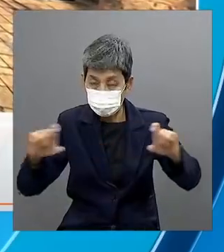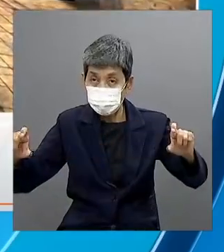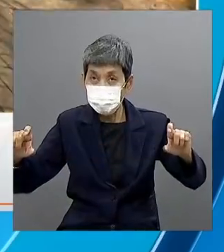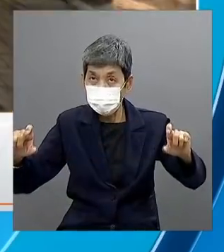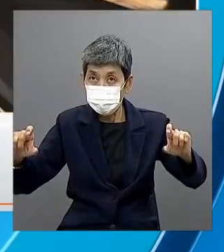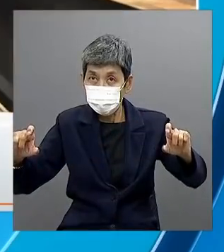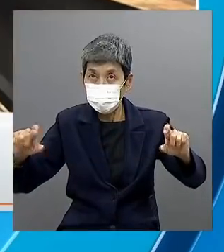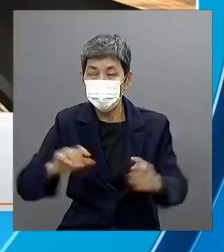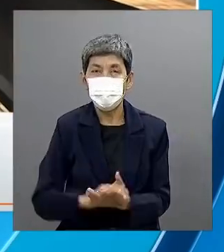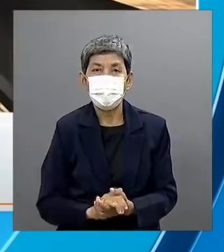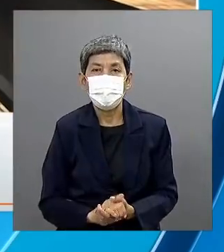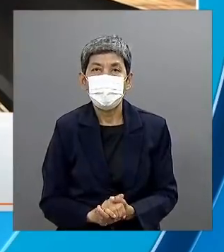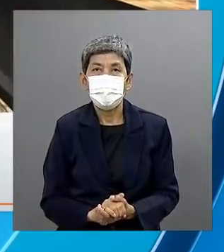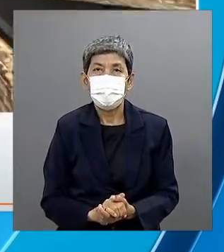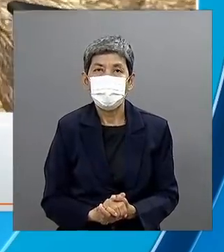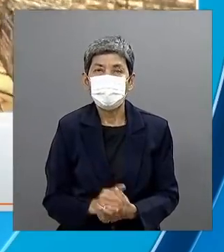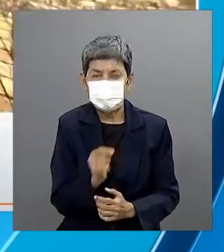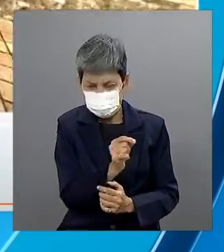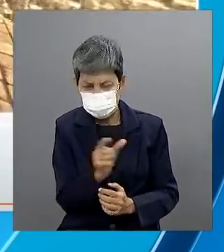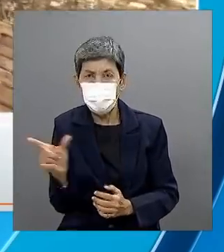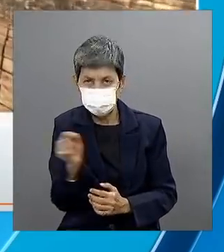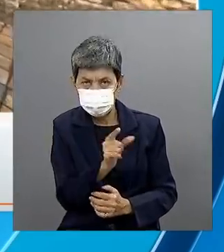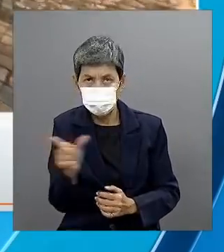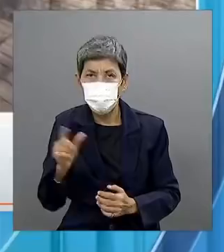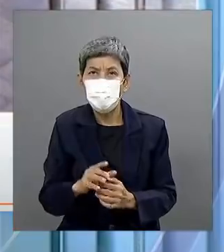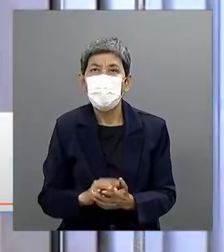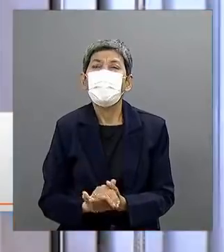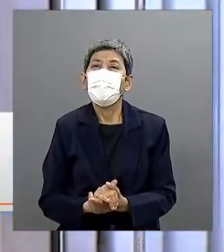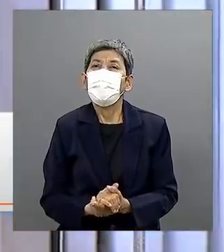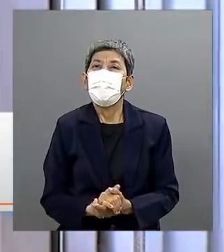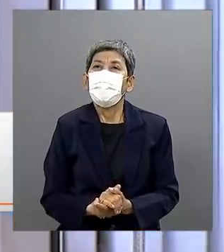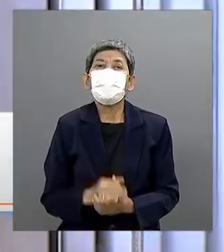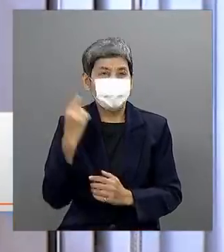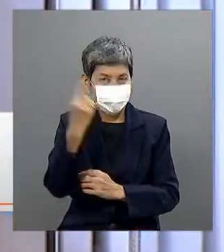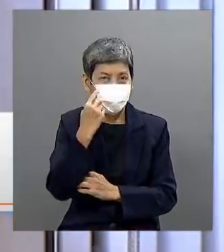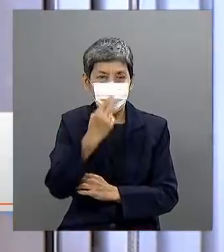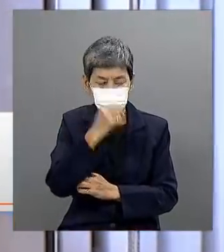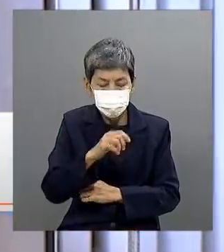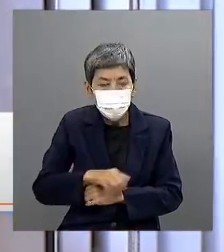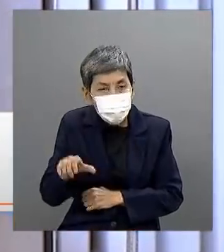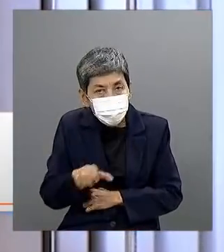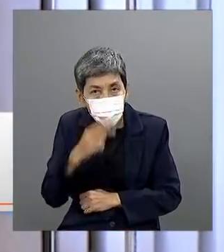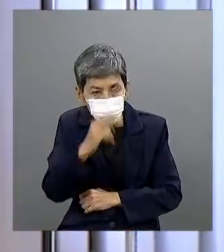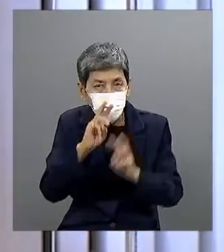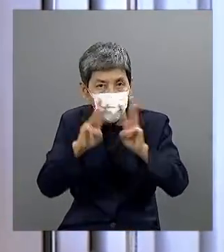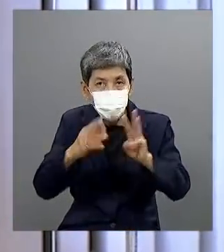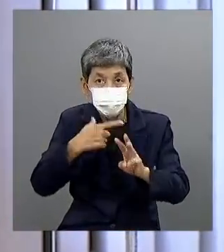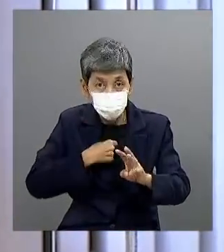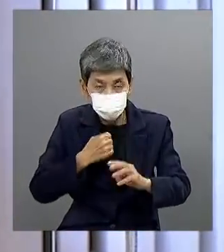าน ม ันยาวมากนะครับกลัวอ่านผิดคุณผู้ชมไปเที่ยวกันได้นะครับแล้วก็ถ้าเกิดชอบอันไหนนะก็นำเสนอ